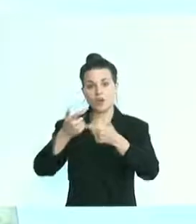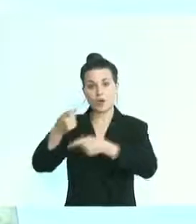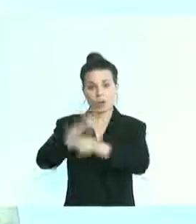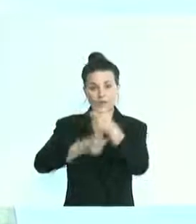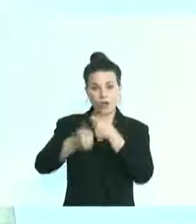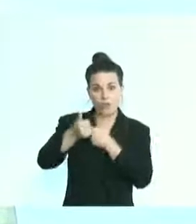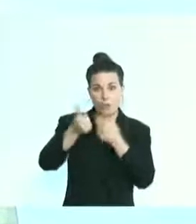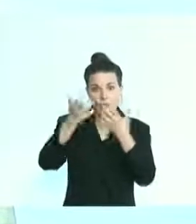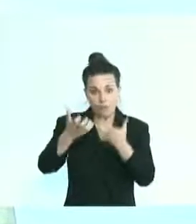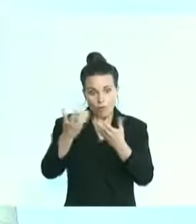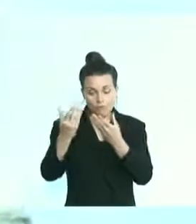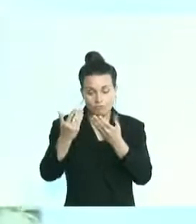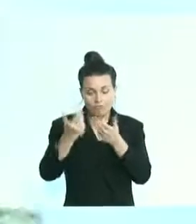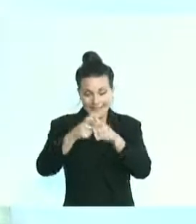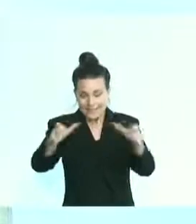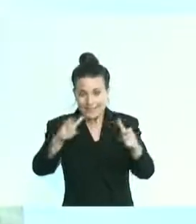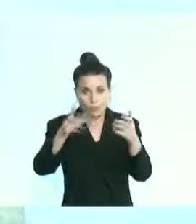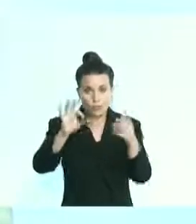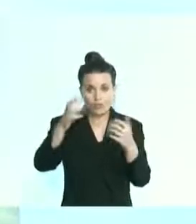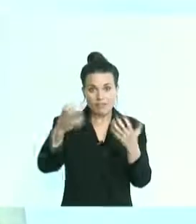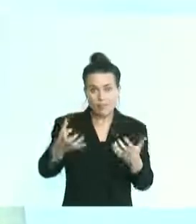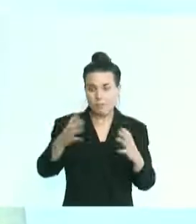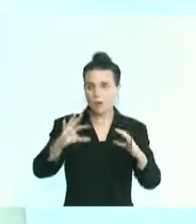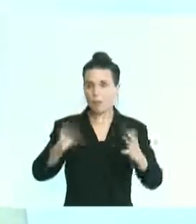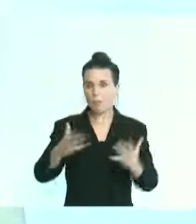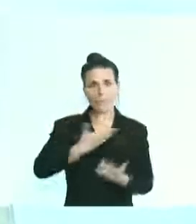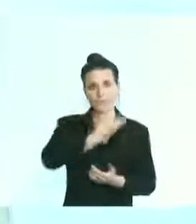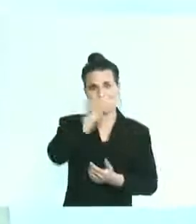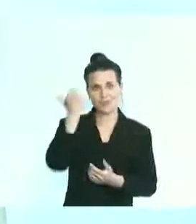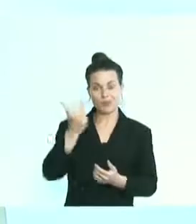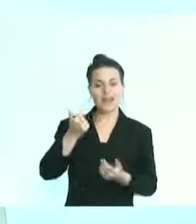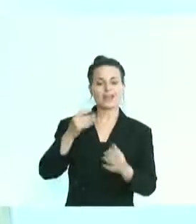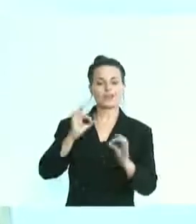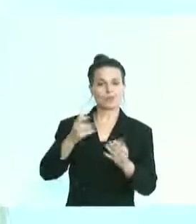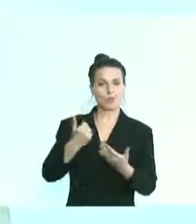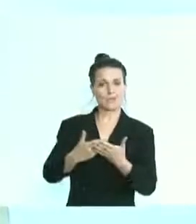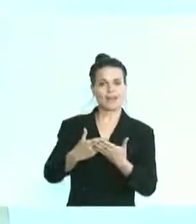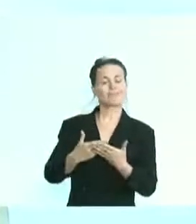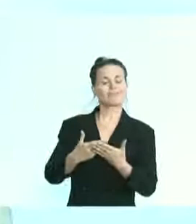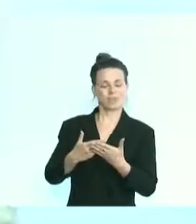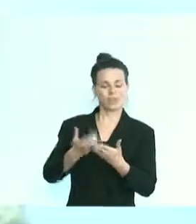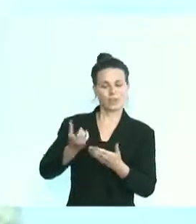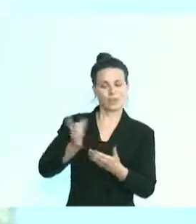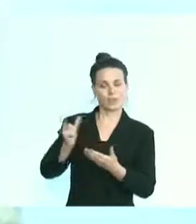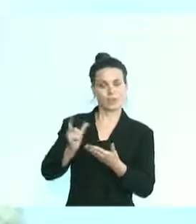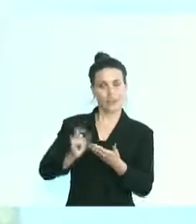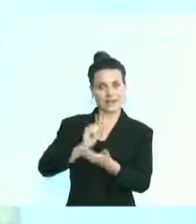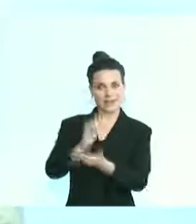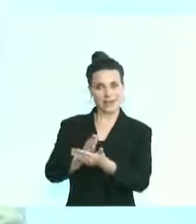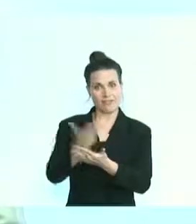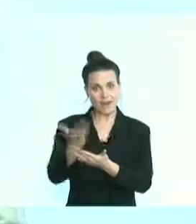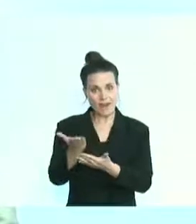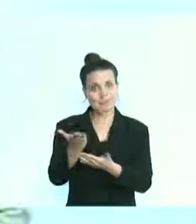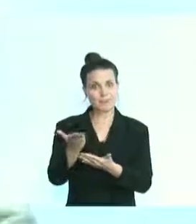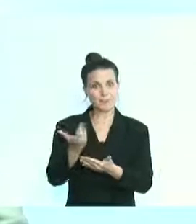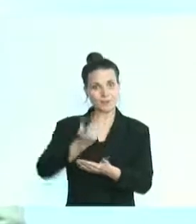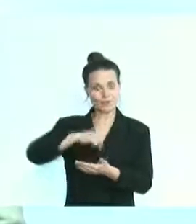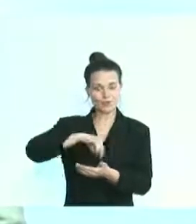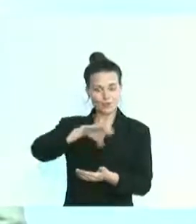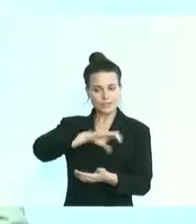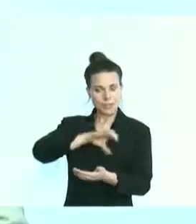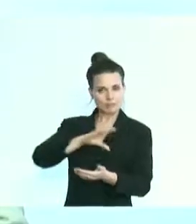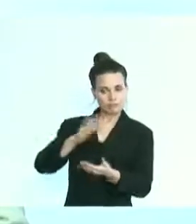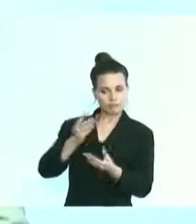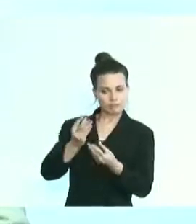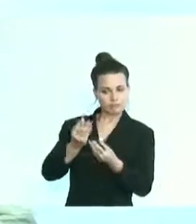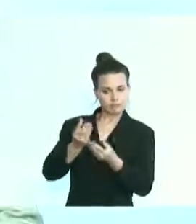ils savent pas forcément comment s'y prendre. Et c'est là que nous, on arrive, en fait, nous arrivons à ce moment-là, en fait, on essaie de les aider concrètement, en fait,